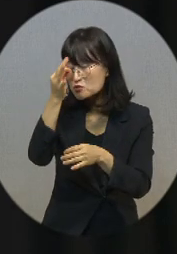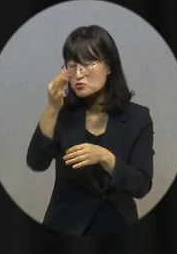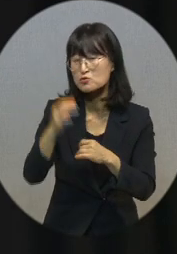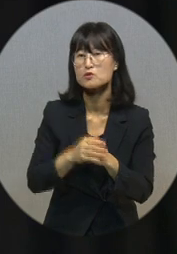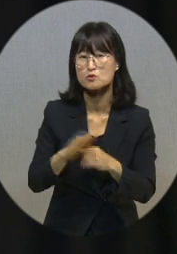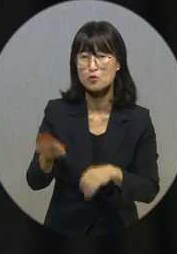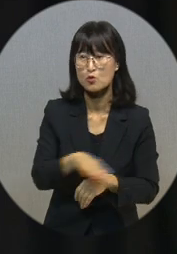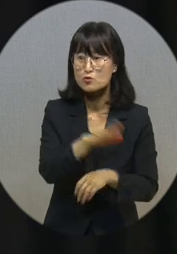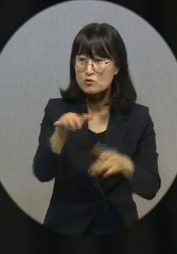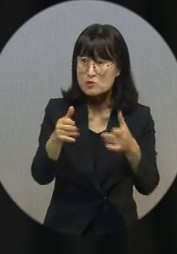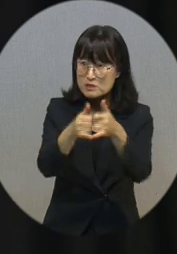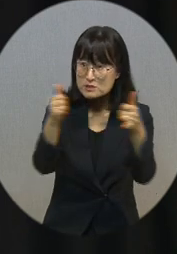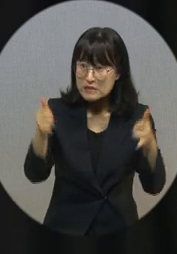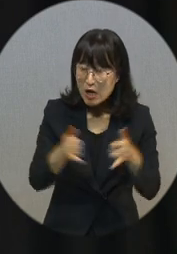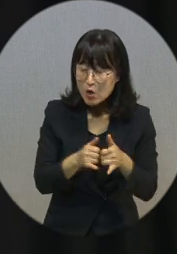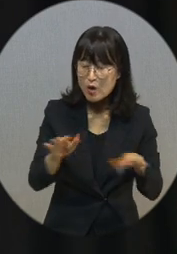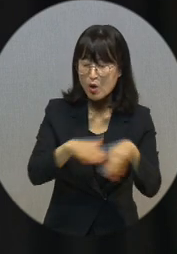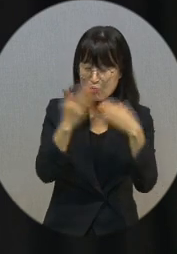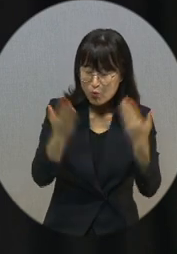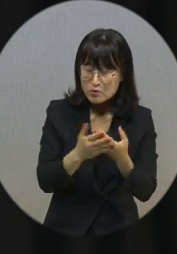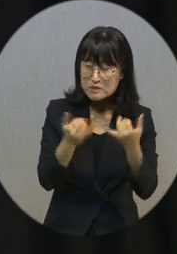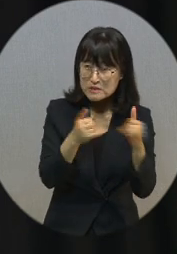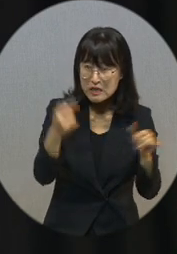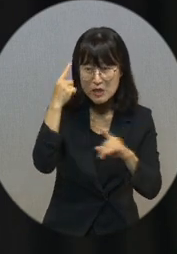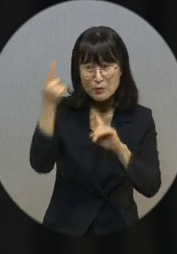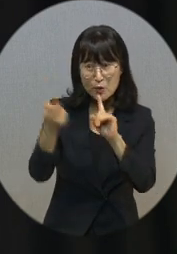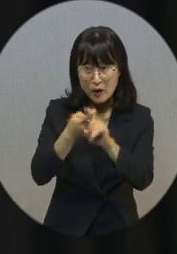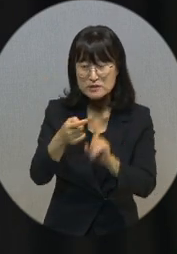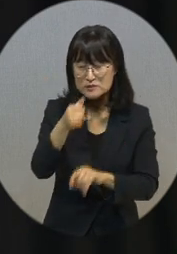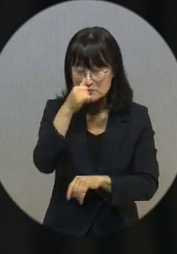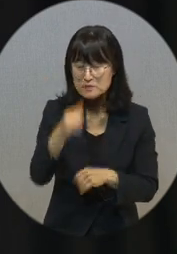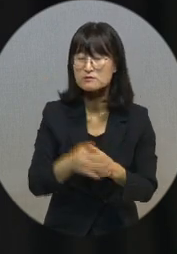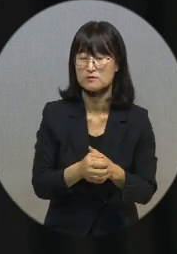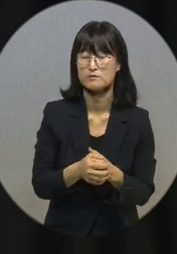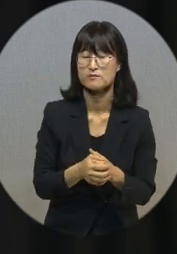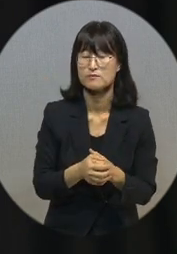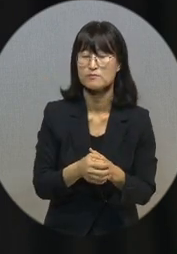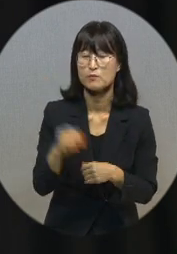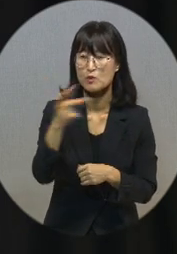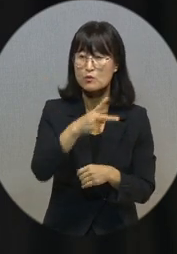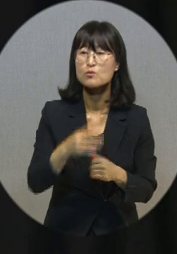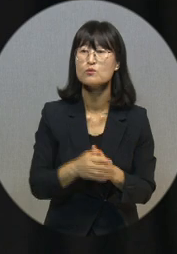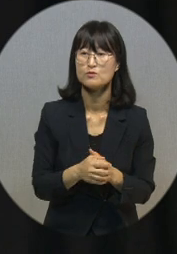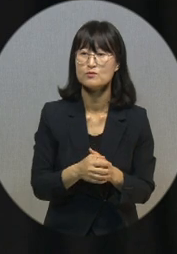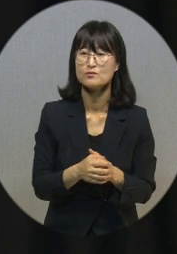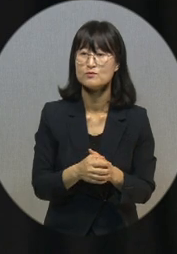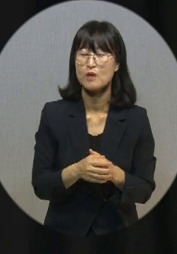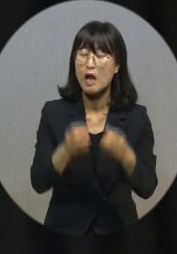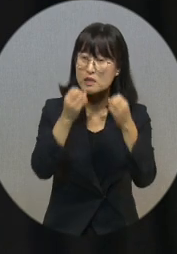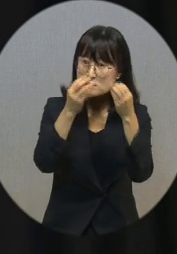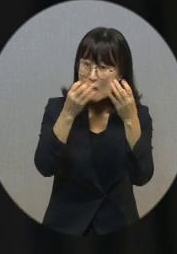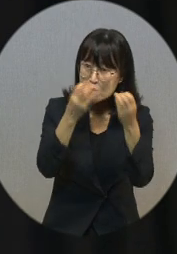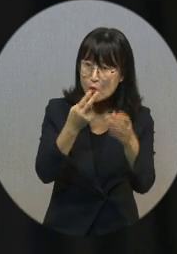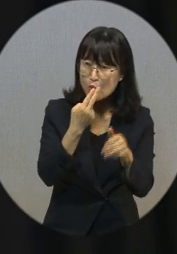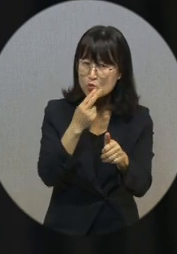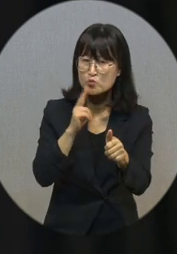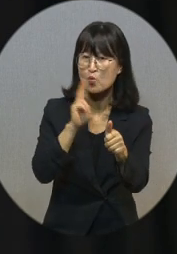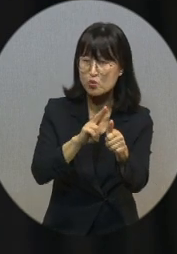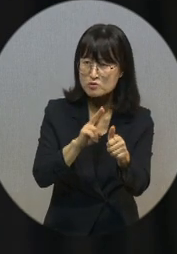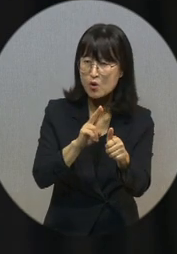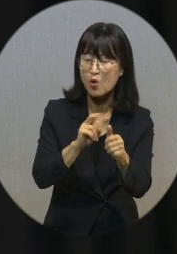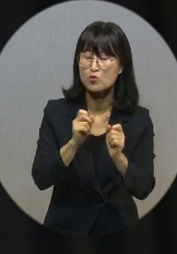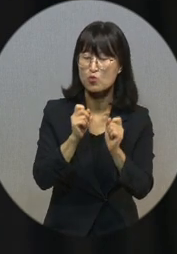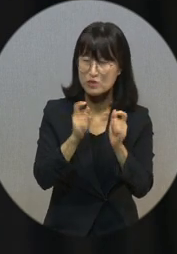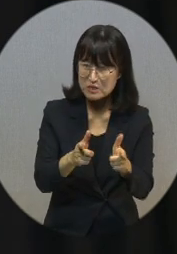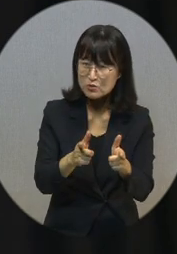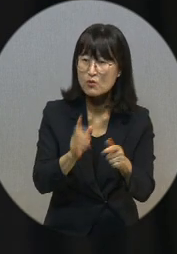사회에서 모든 국민분들이 관심을 갖고 있고 사실 이런 부분에서 어떻게 보면은 새로운 도전일 수도 있고 기회가 네. 될